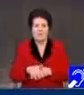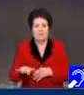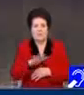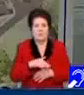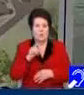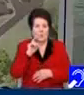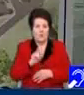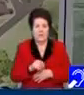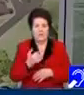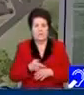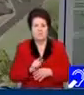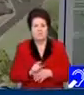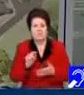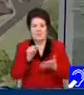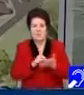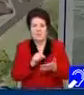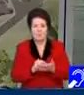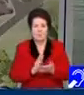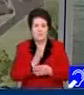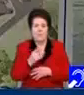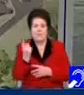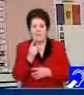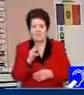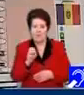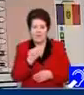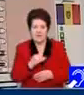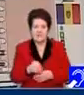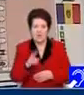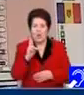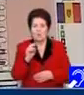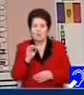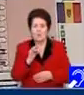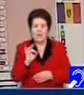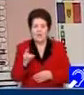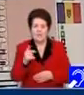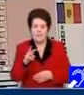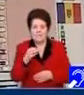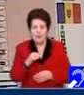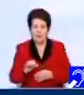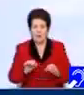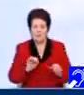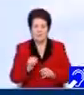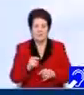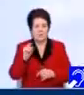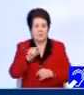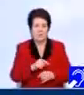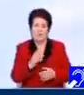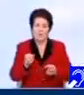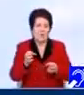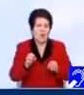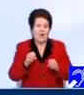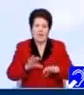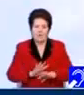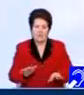ucrainean și stabilesc să înceapă cu punctul de trecere Pervomaisk cu Ciurgan la sfârșitul lunii mai. Dar nici acolo autoritățile nu au reușit să respecte